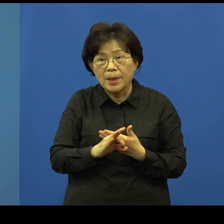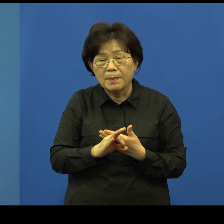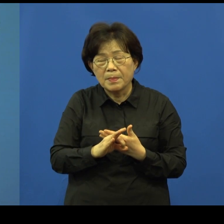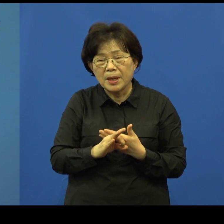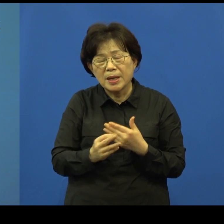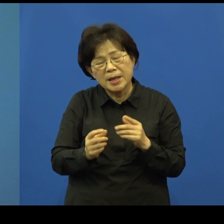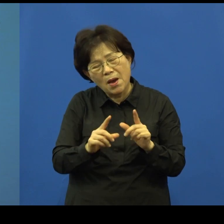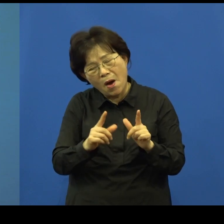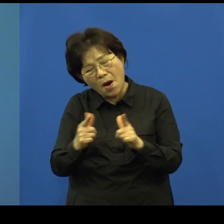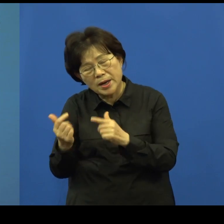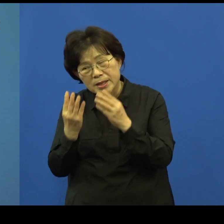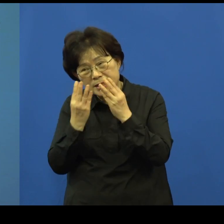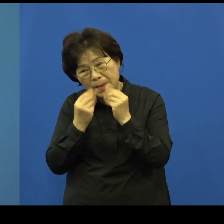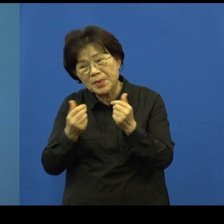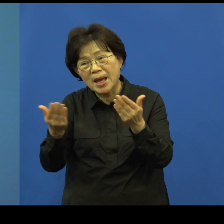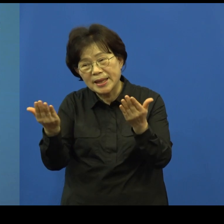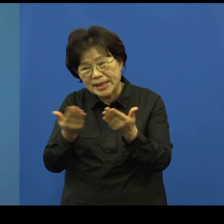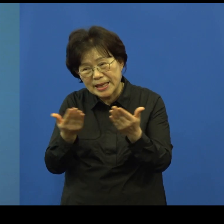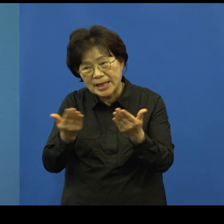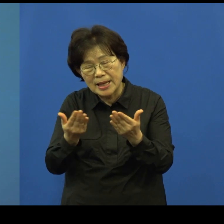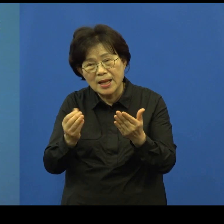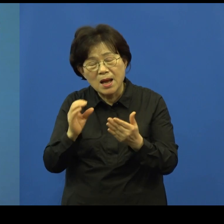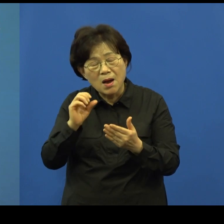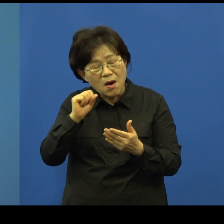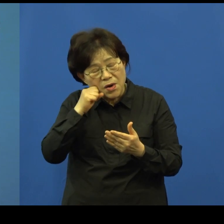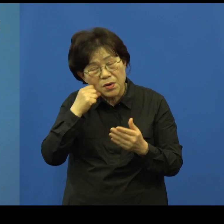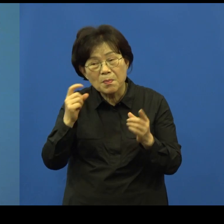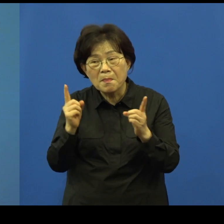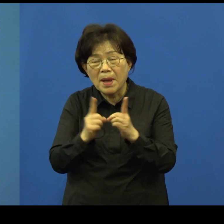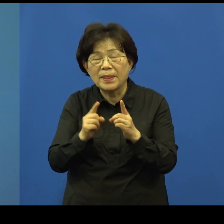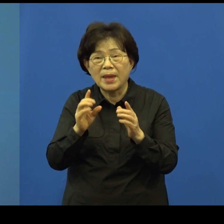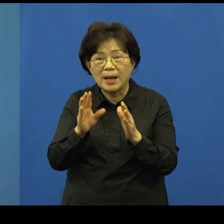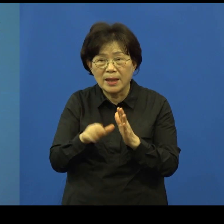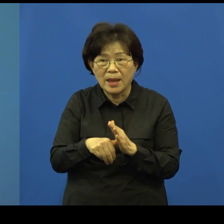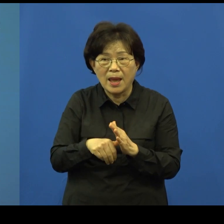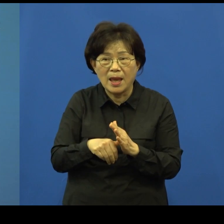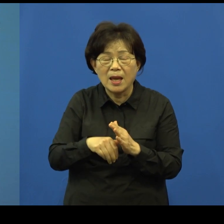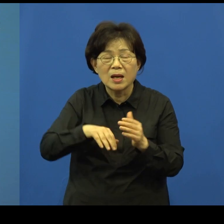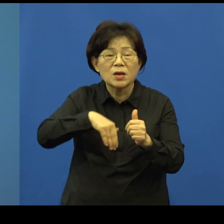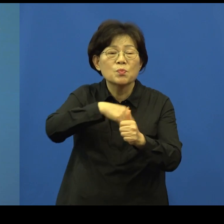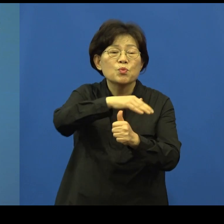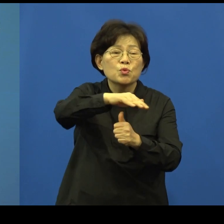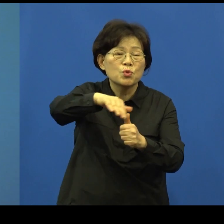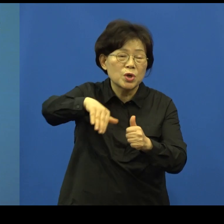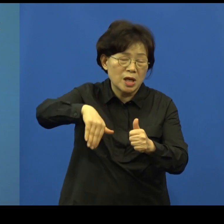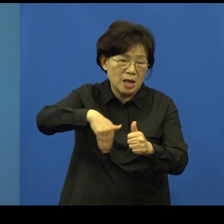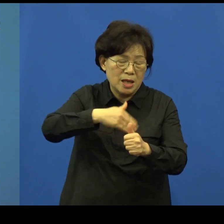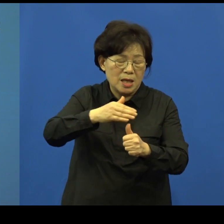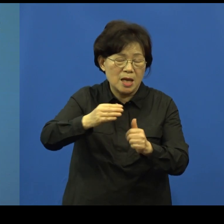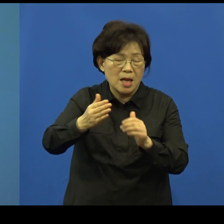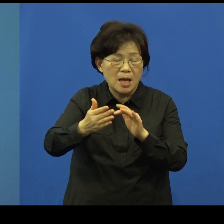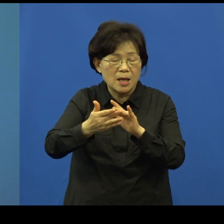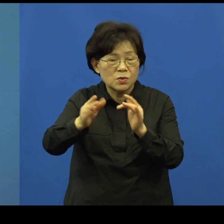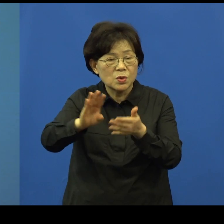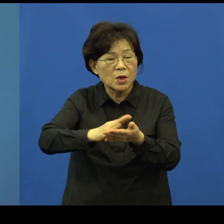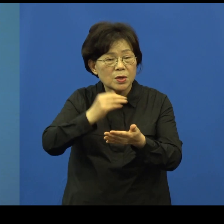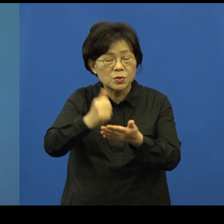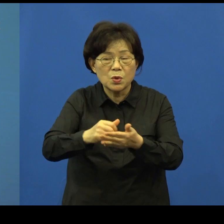공격도 있고 막 그냥 많은 그런 분위기들을 우리가 예수 그리스도의